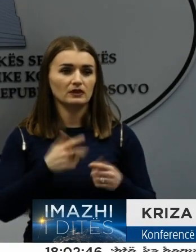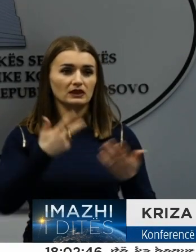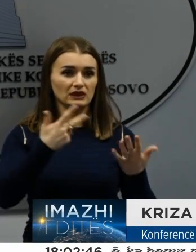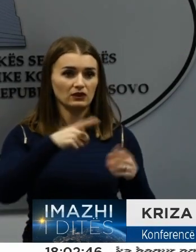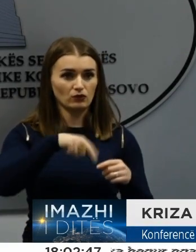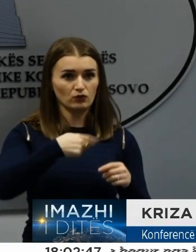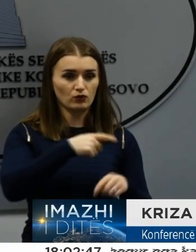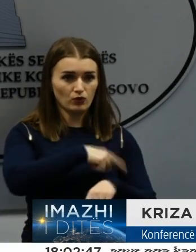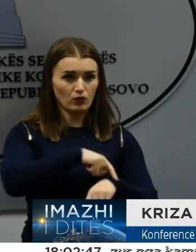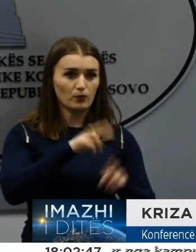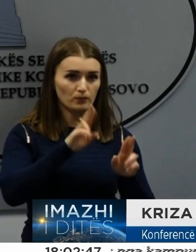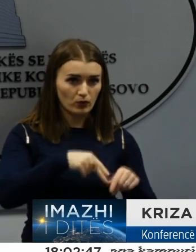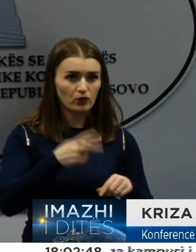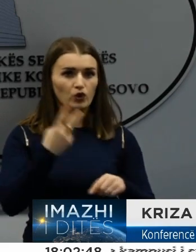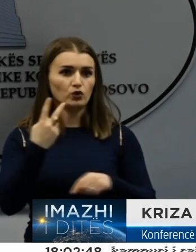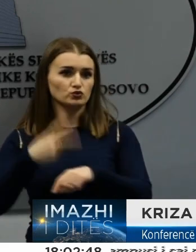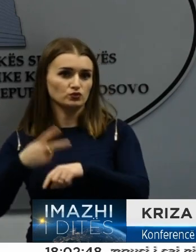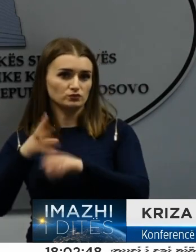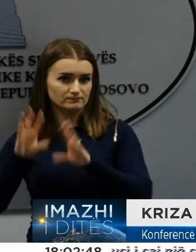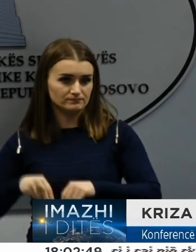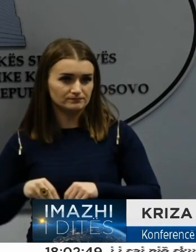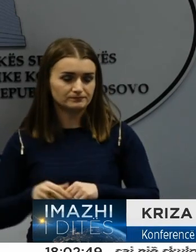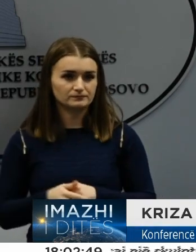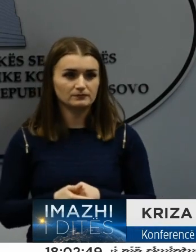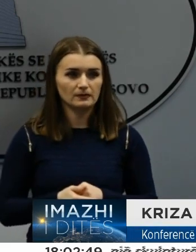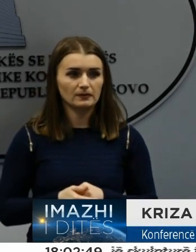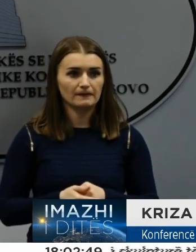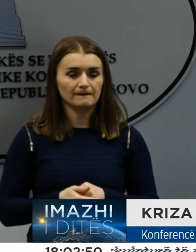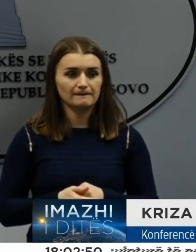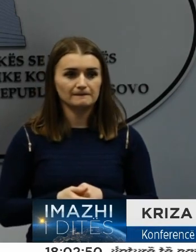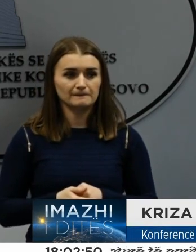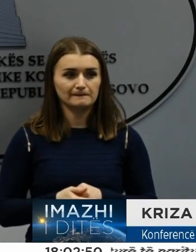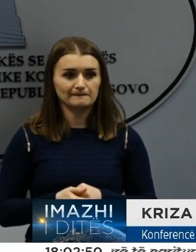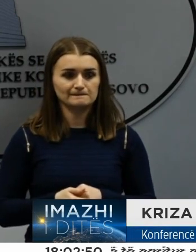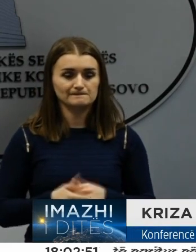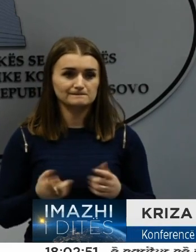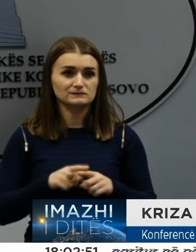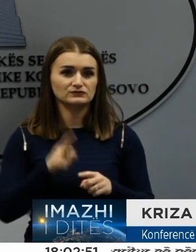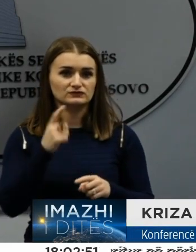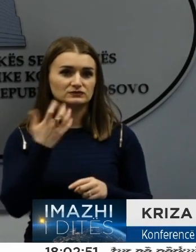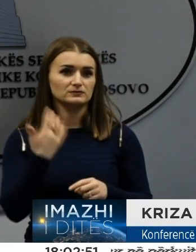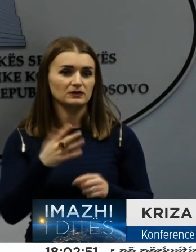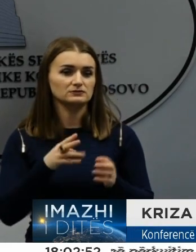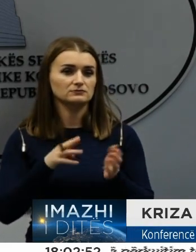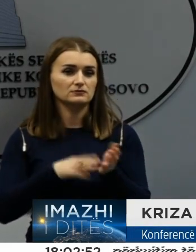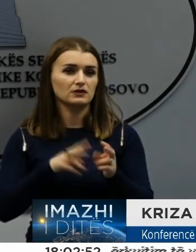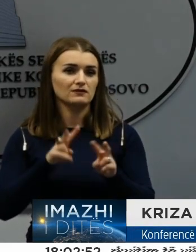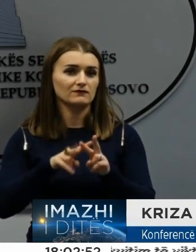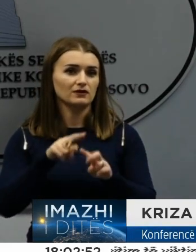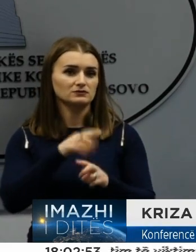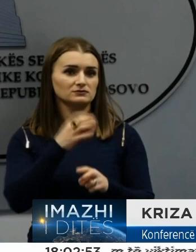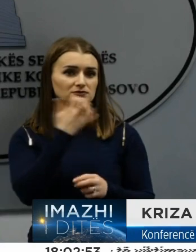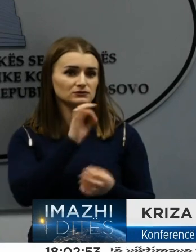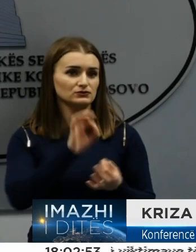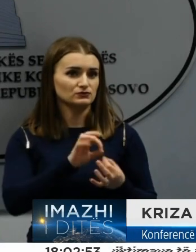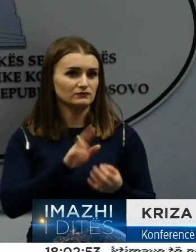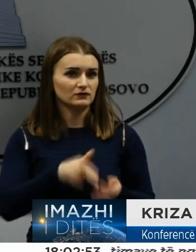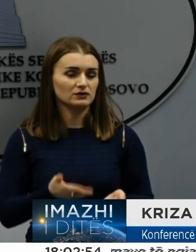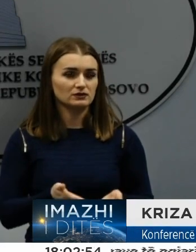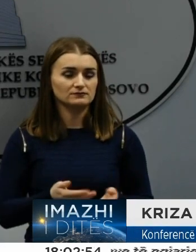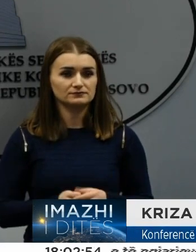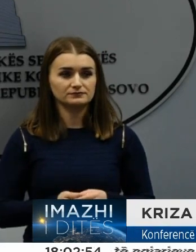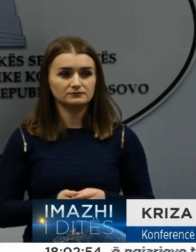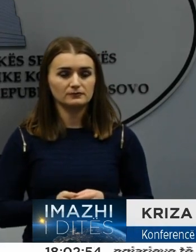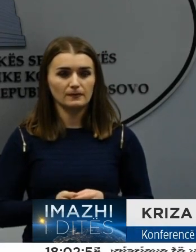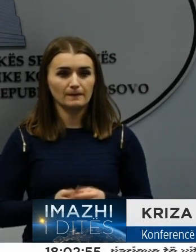që do thëtë se ne kemi reduku dikon 150 MW, por në qëse nevoja për edukimi rritët, atër këj plan 8-2 nuk